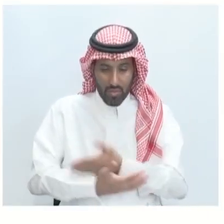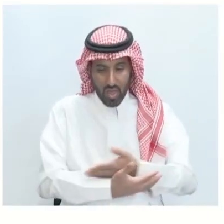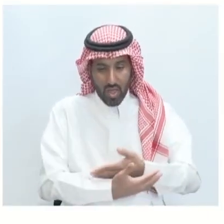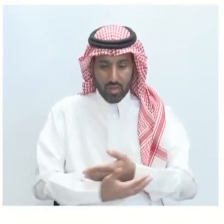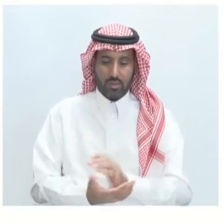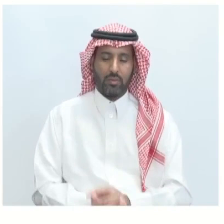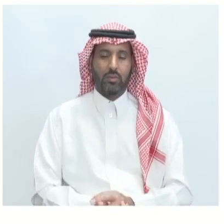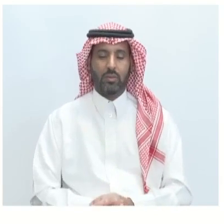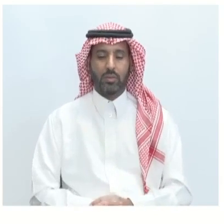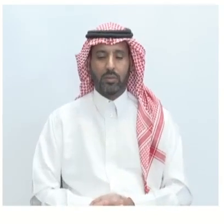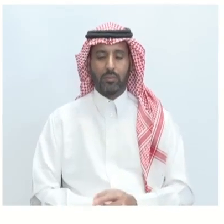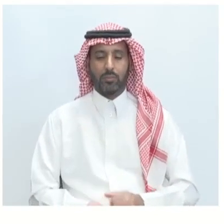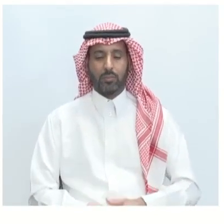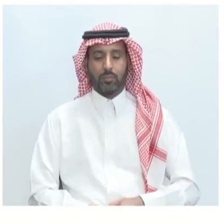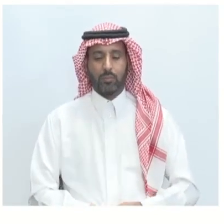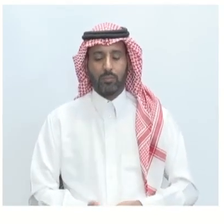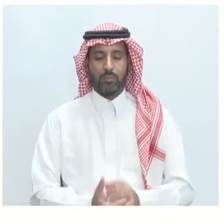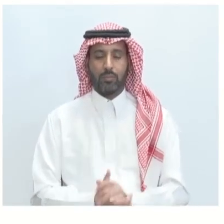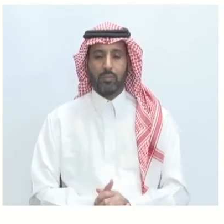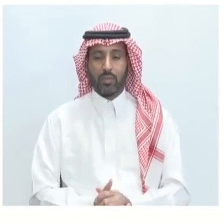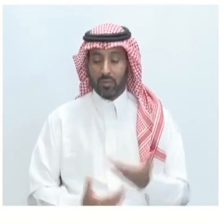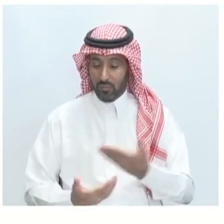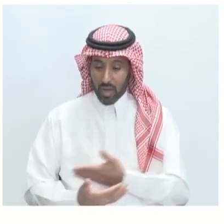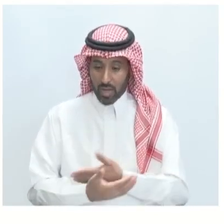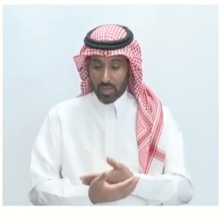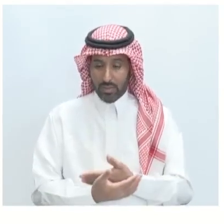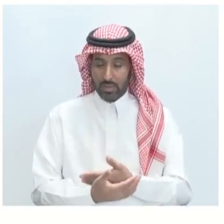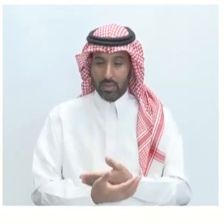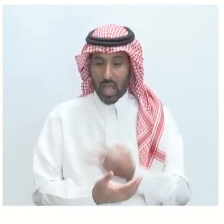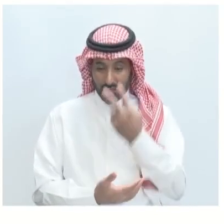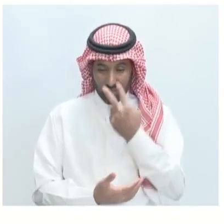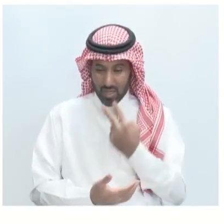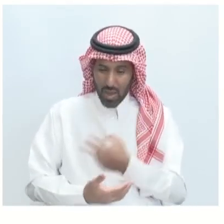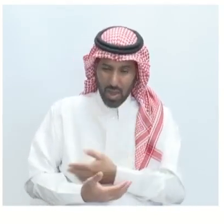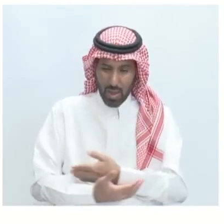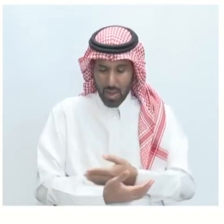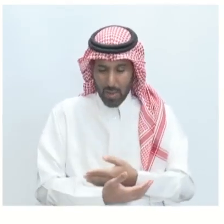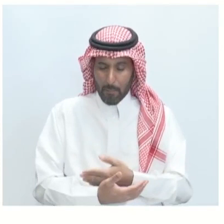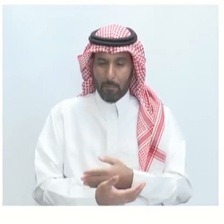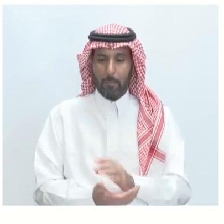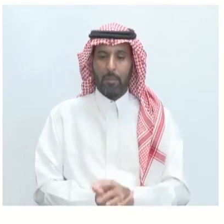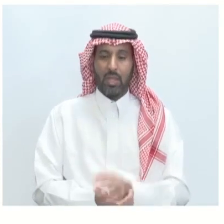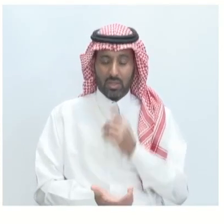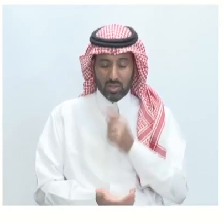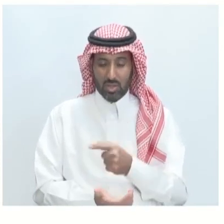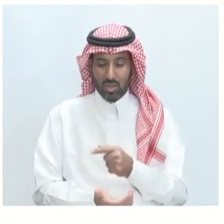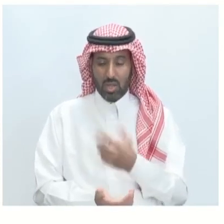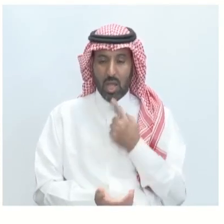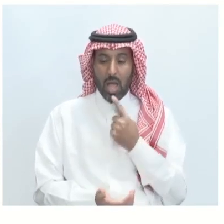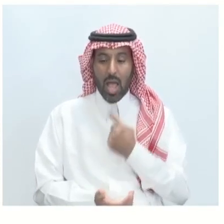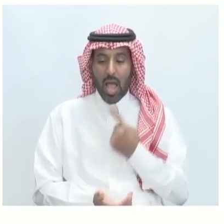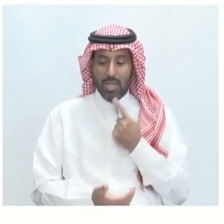الرضاعه احسنتم هي بعض الانفعالات عاده ترتبط بماذا بحاجه